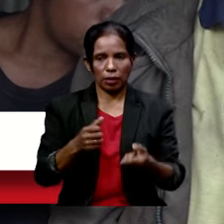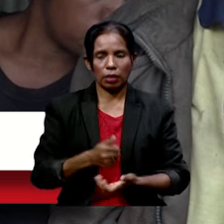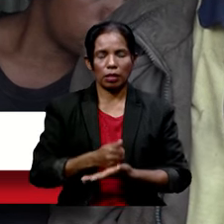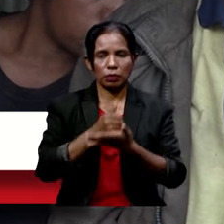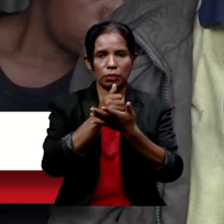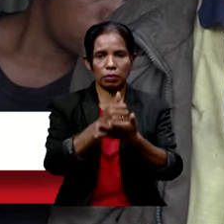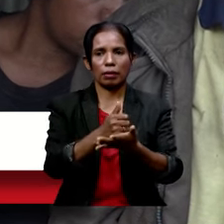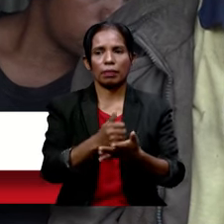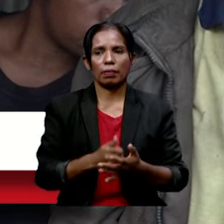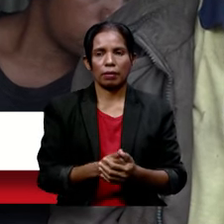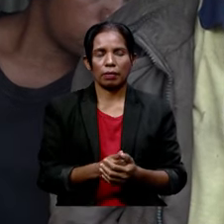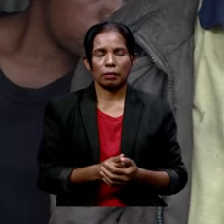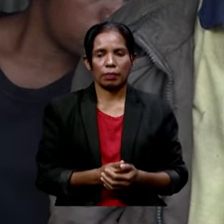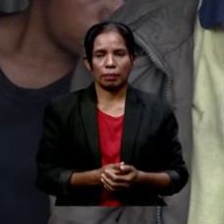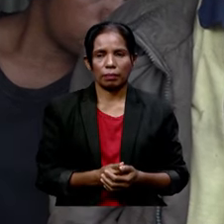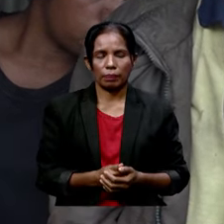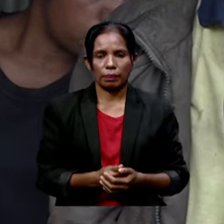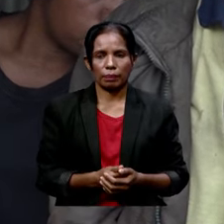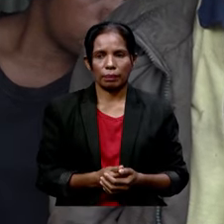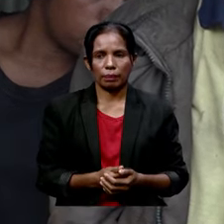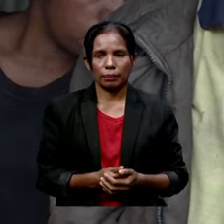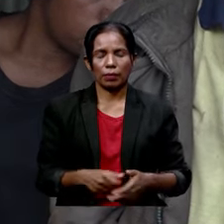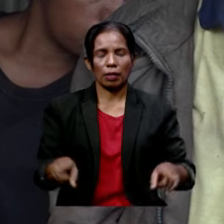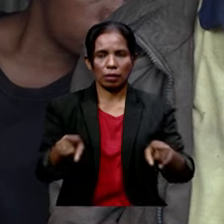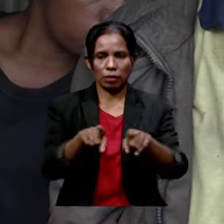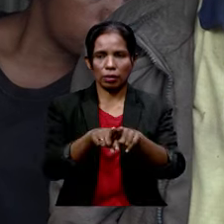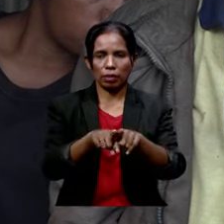azula, entau hanya sem